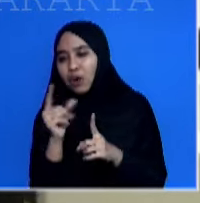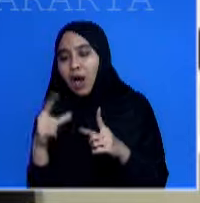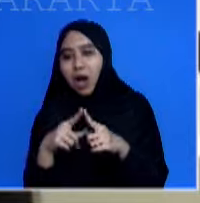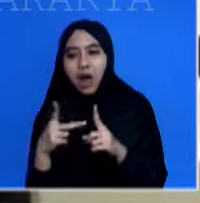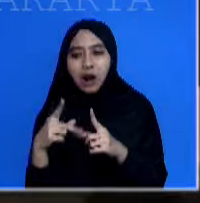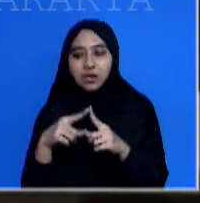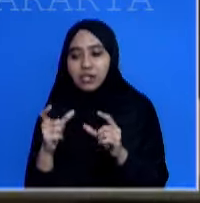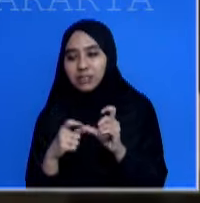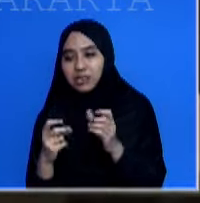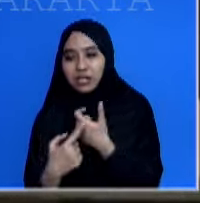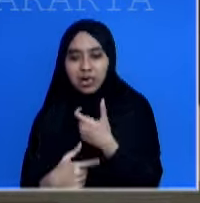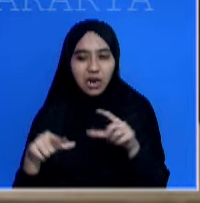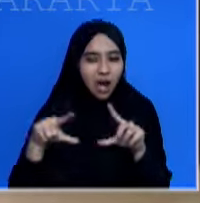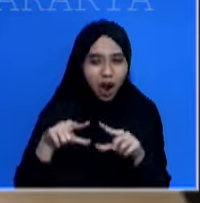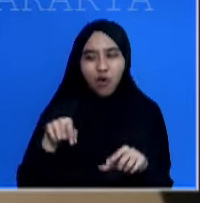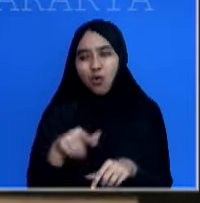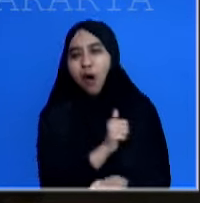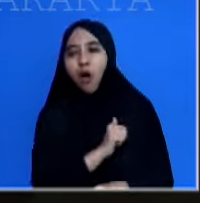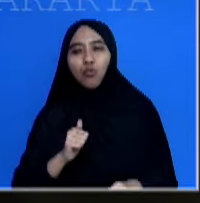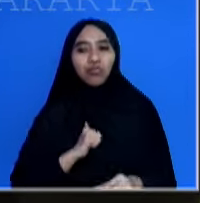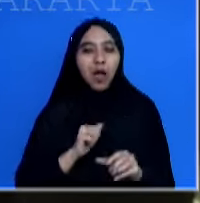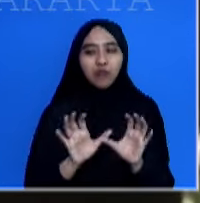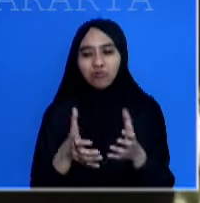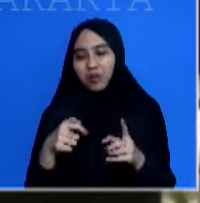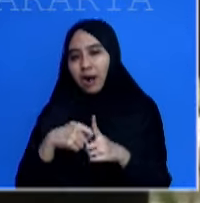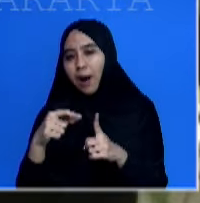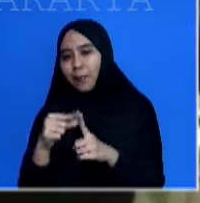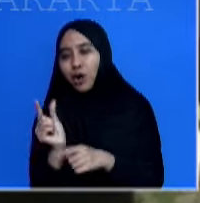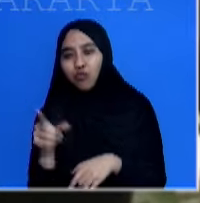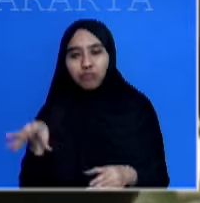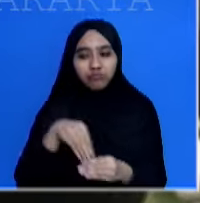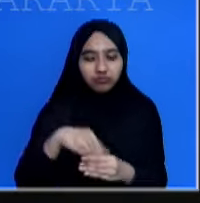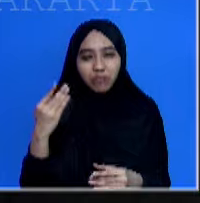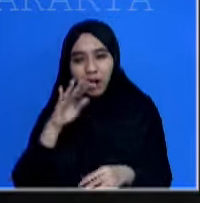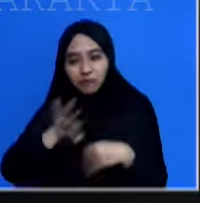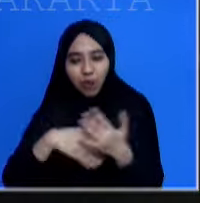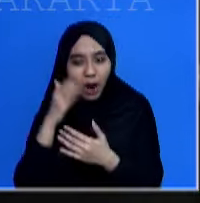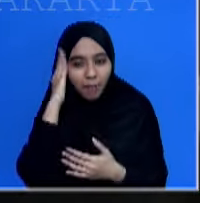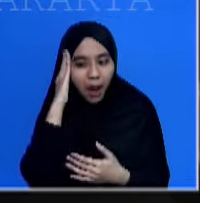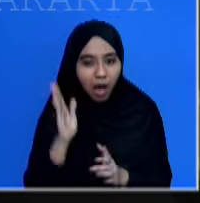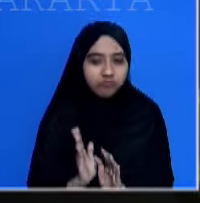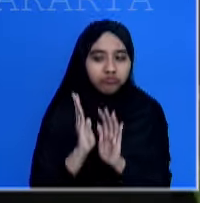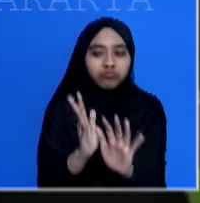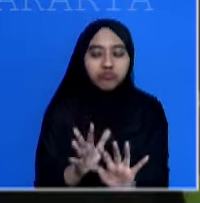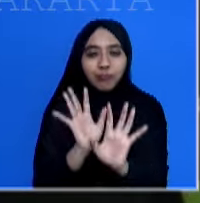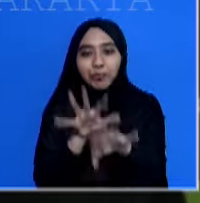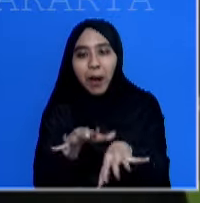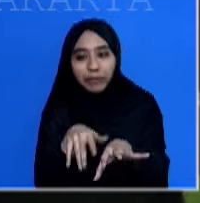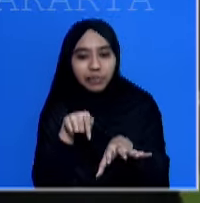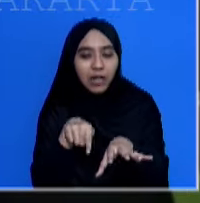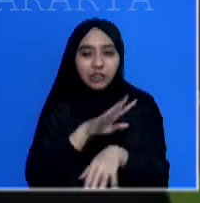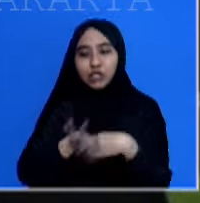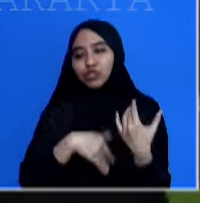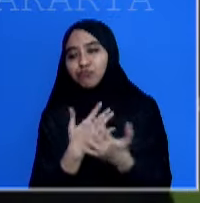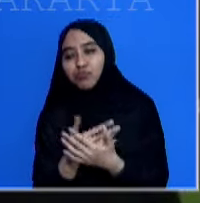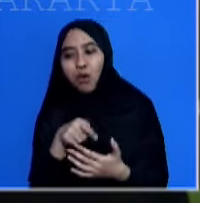didampingi semua komisioner KPU Kota Yogyakarta dan diikuti para pimpinan atau perwakilan partai politik peserta pemilu